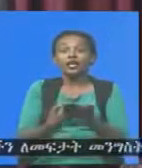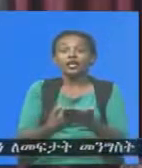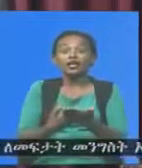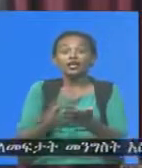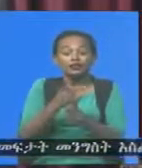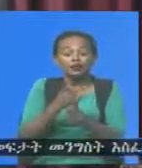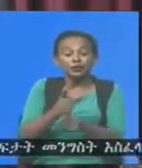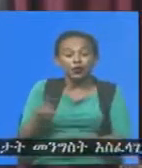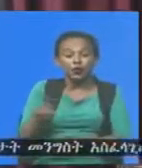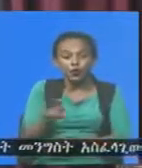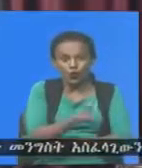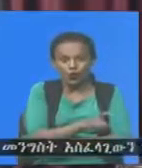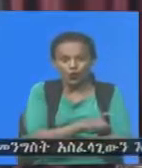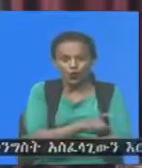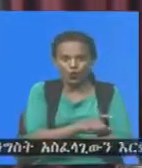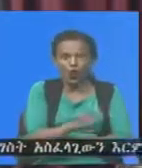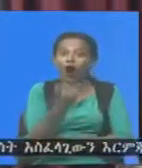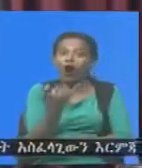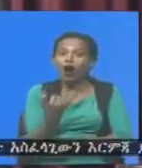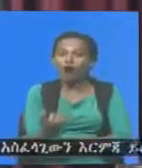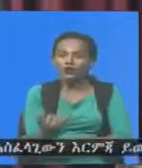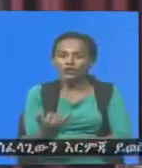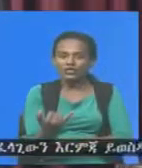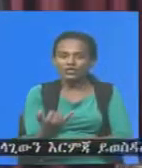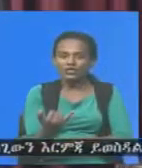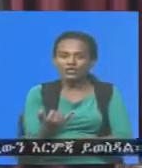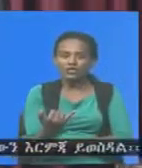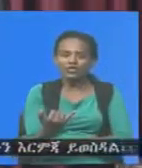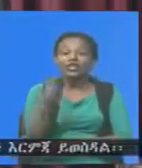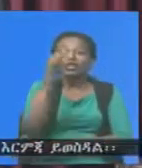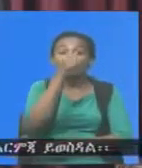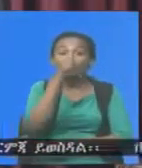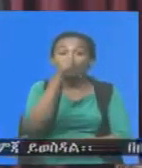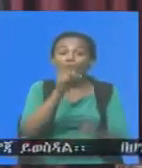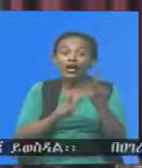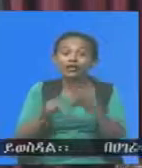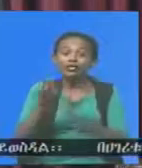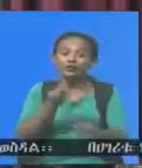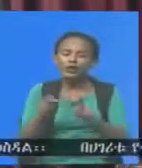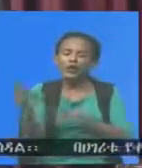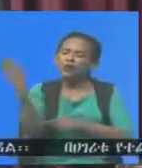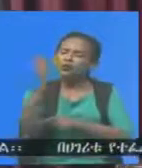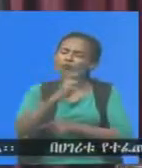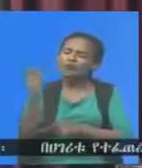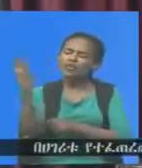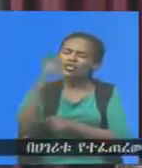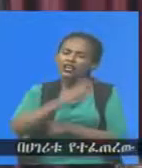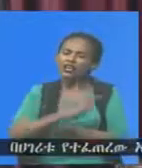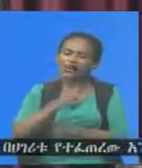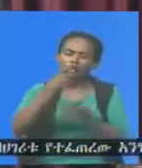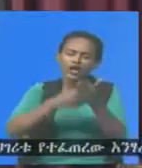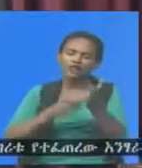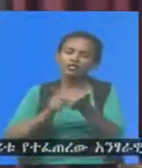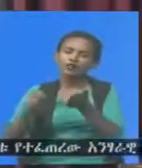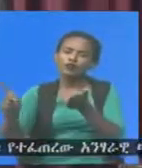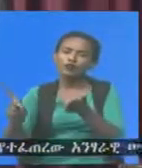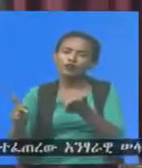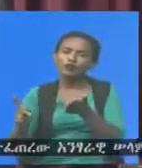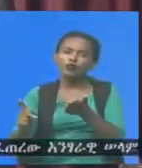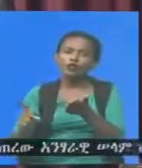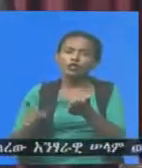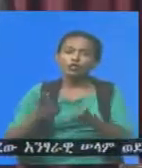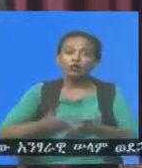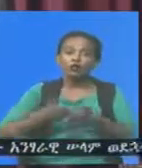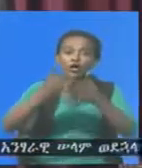ሆኖ አሁን የኢትዮጵያ ህዝብ በየቀኑ ታክስ ከፍሎ መከላከያችንን